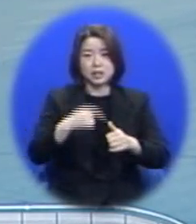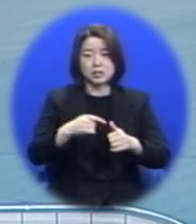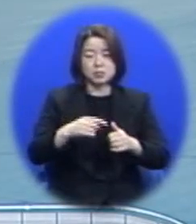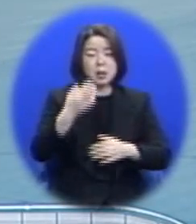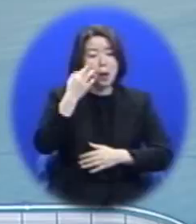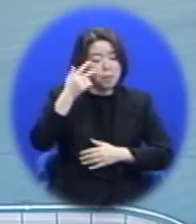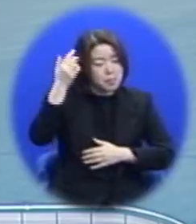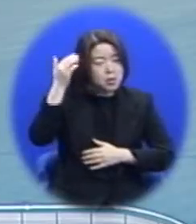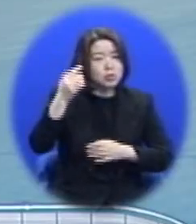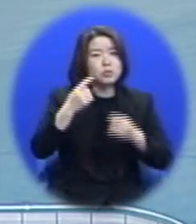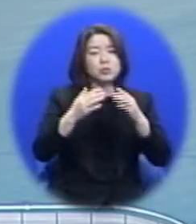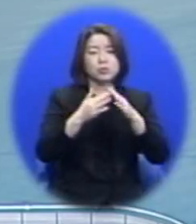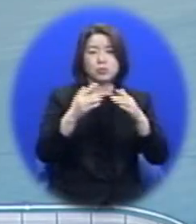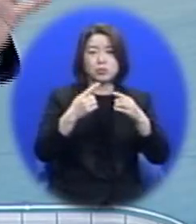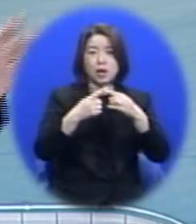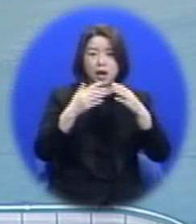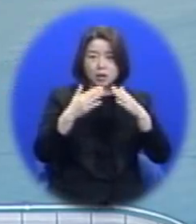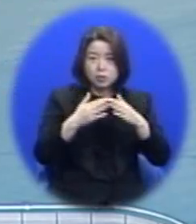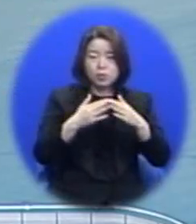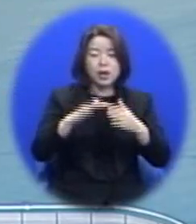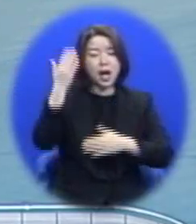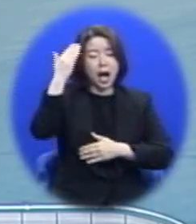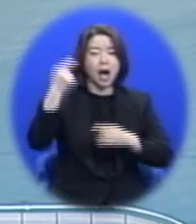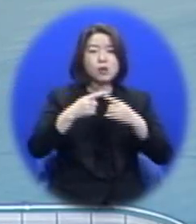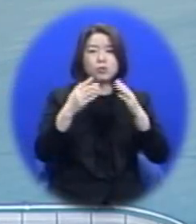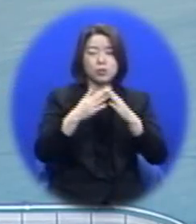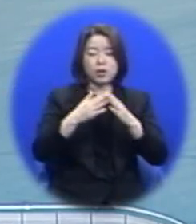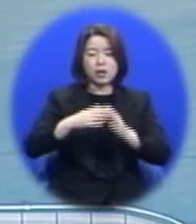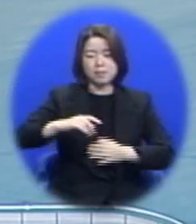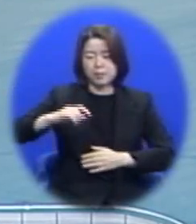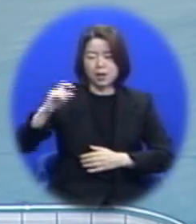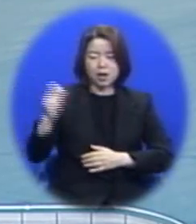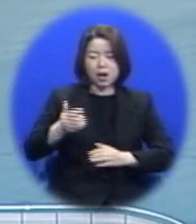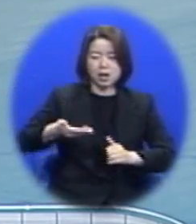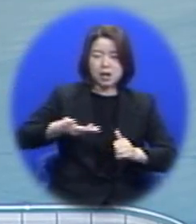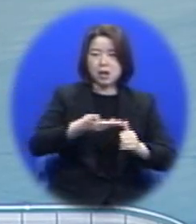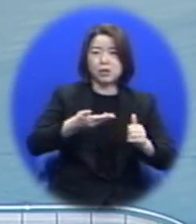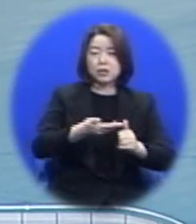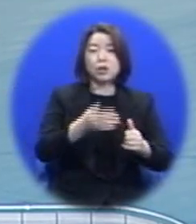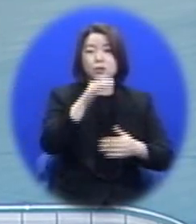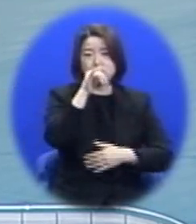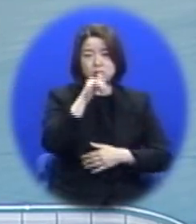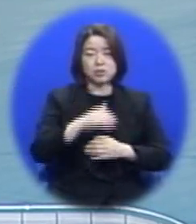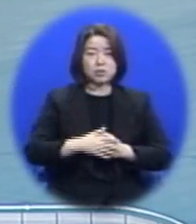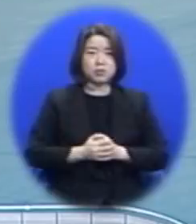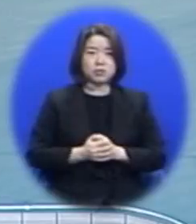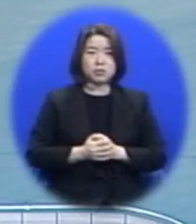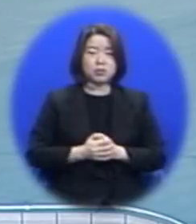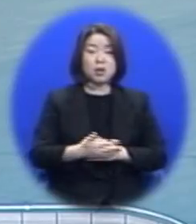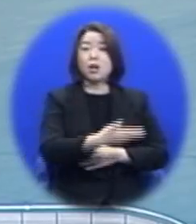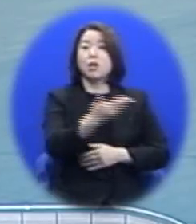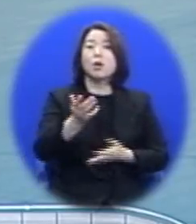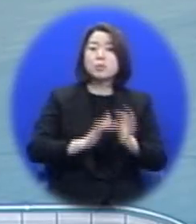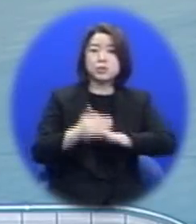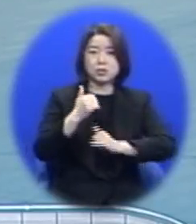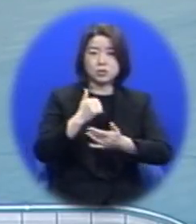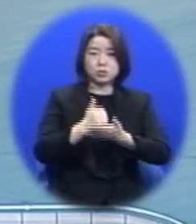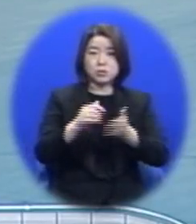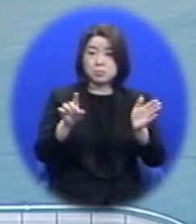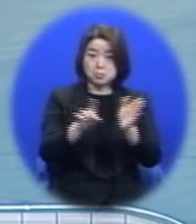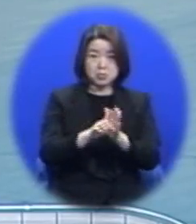교회에 지금도 여전히 강력한 영향력을 가지고 있습니다. 여러분, 예수 믿으면 무조건